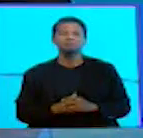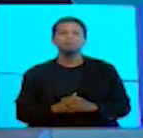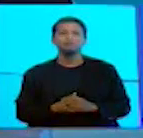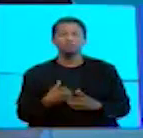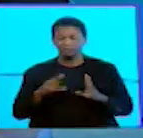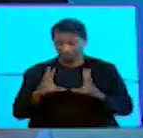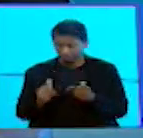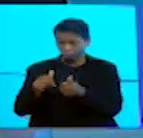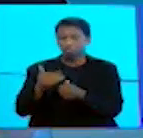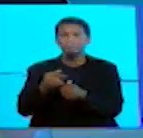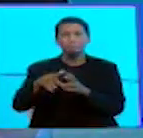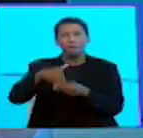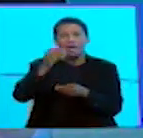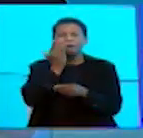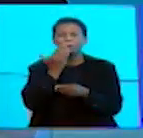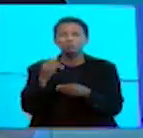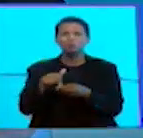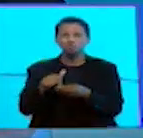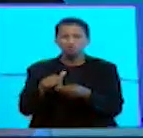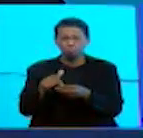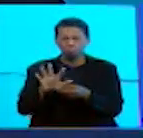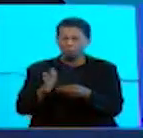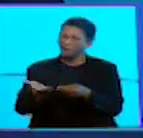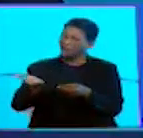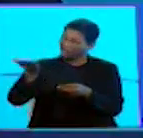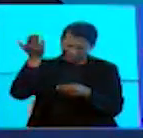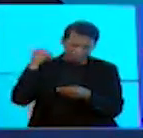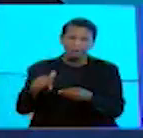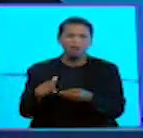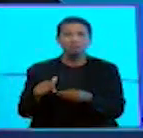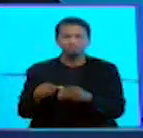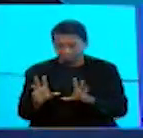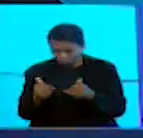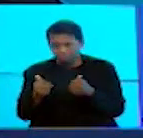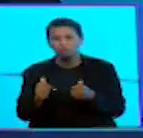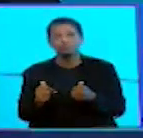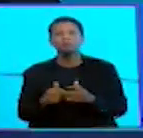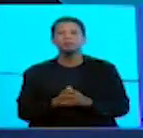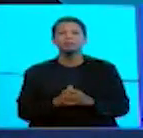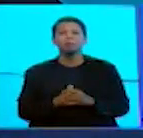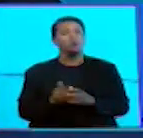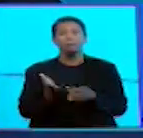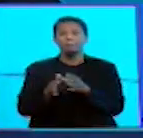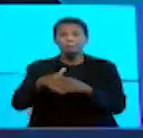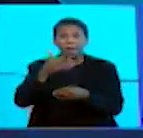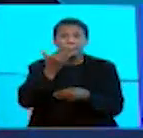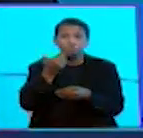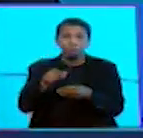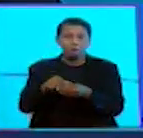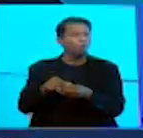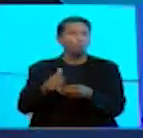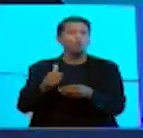Ke informasi selanjutnya, pemirsa, khasiat madu telah ditemukan sejak belasan abad lalu. Keajaiban madu telah diungkap